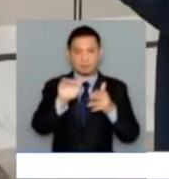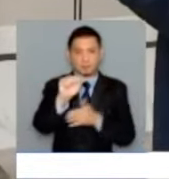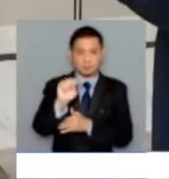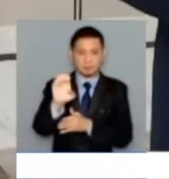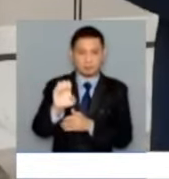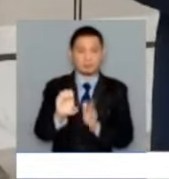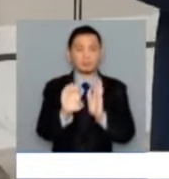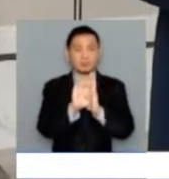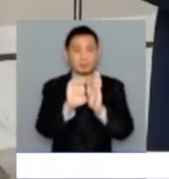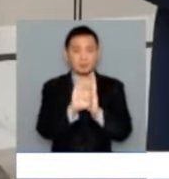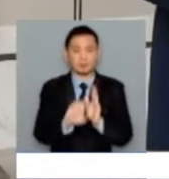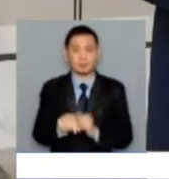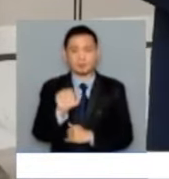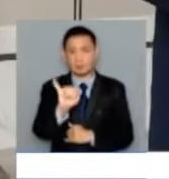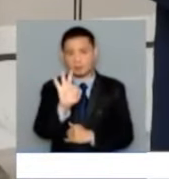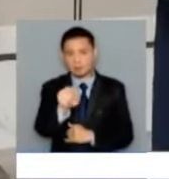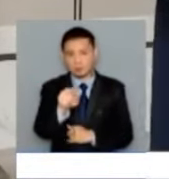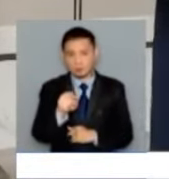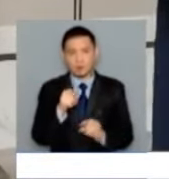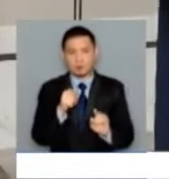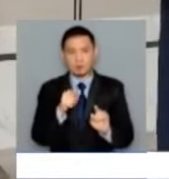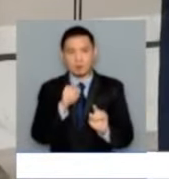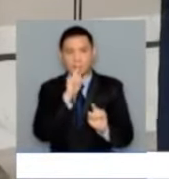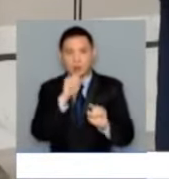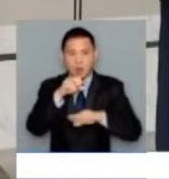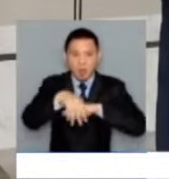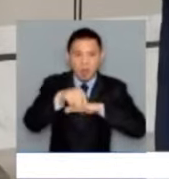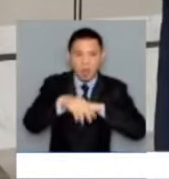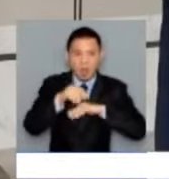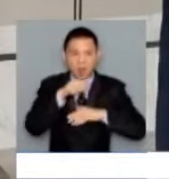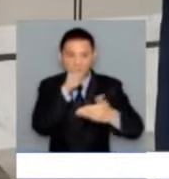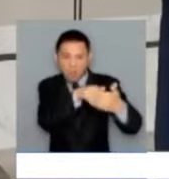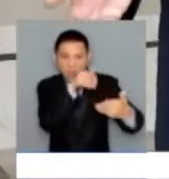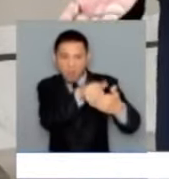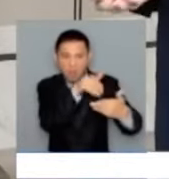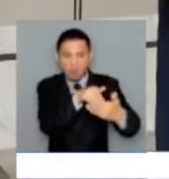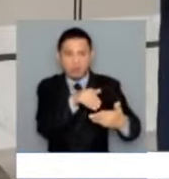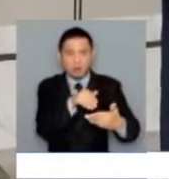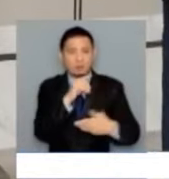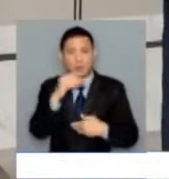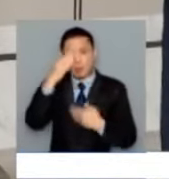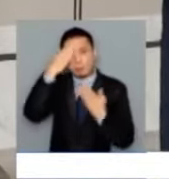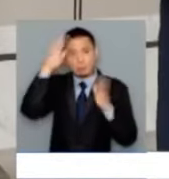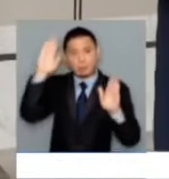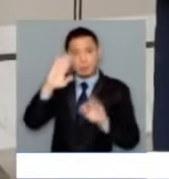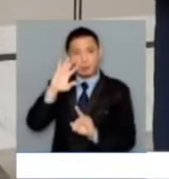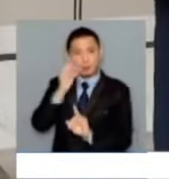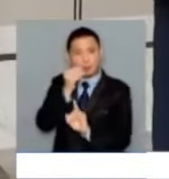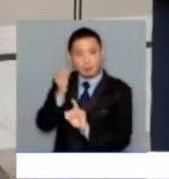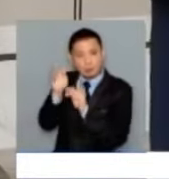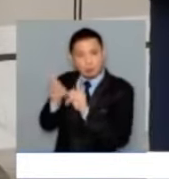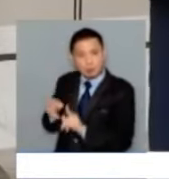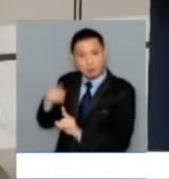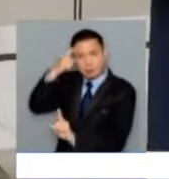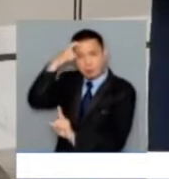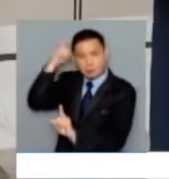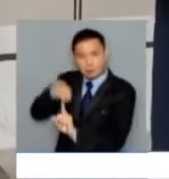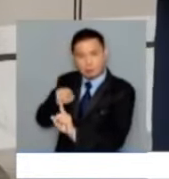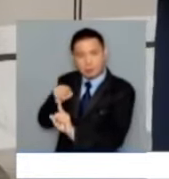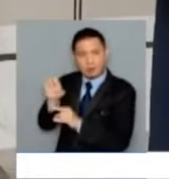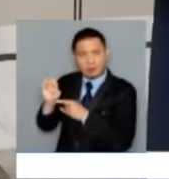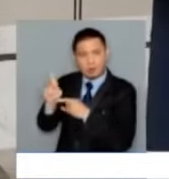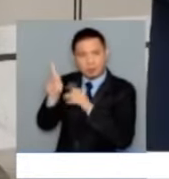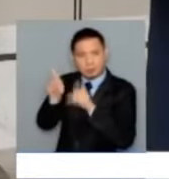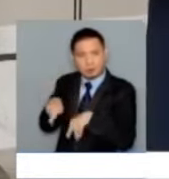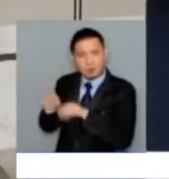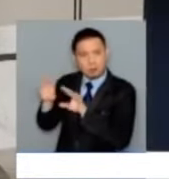nagkakalat kayo ng nakakapanirang chismis, kahit na hindi ninyo talaga alam kung sino ang original gumawa ng chismis na to, actually,